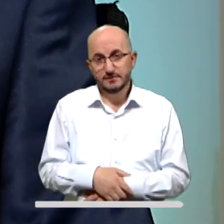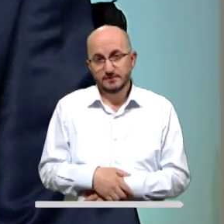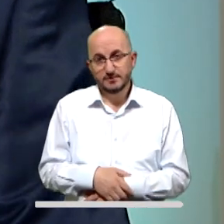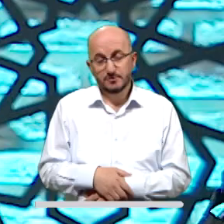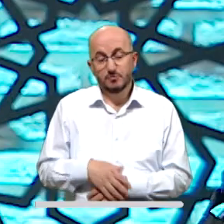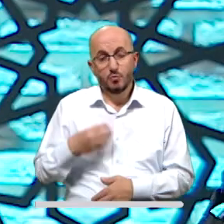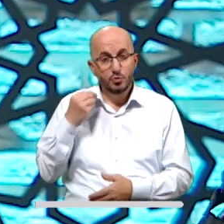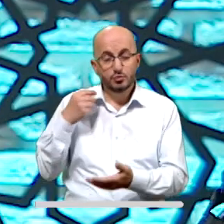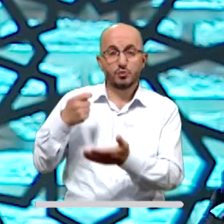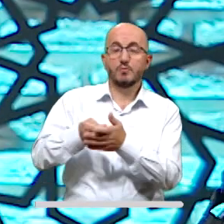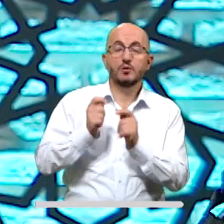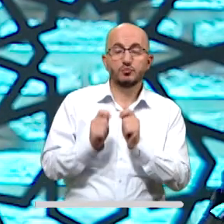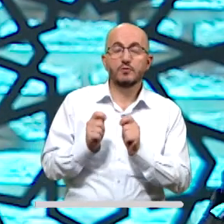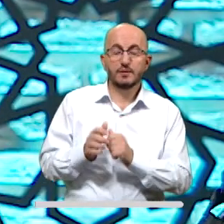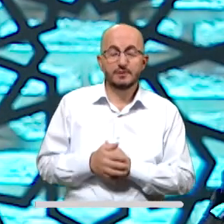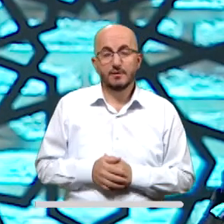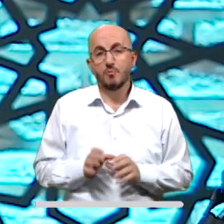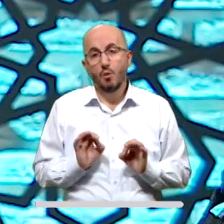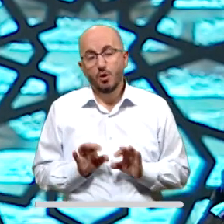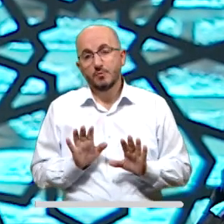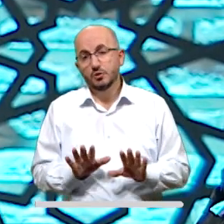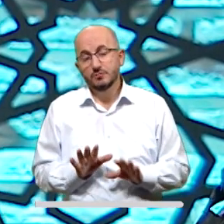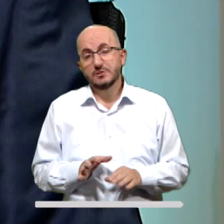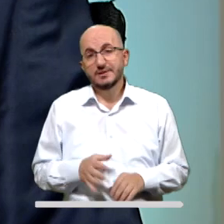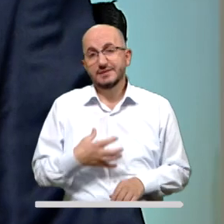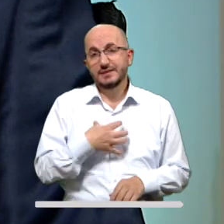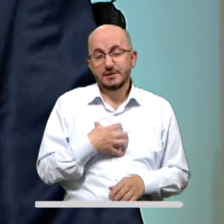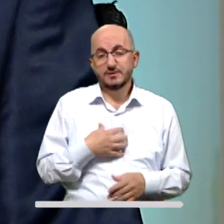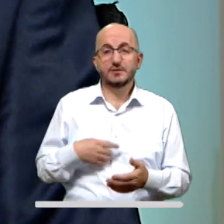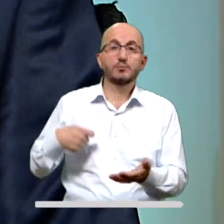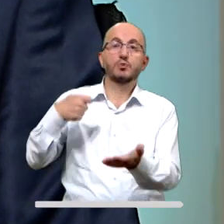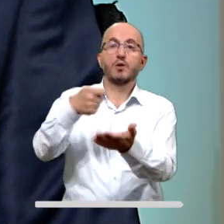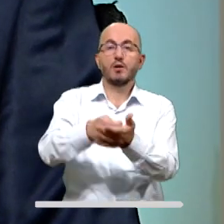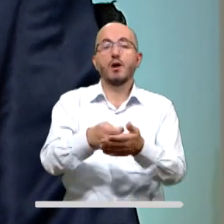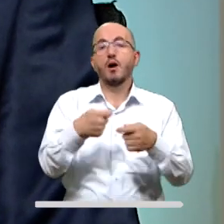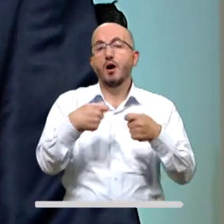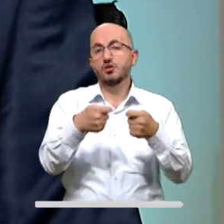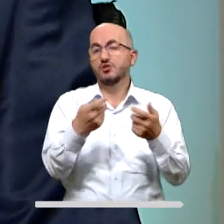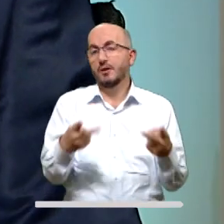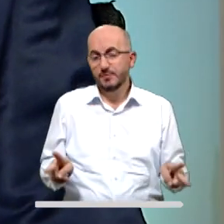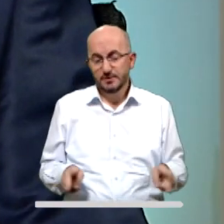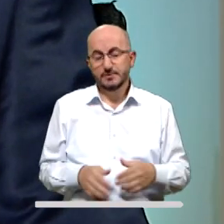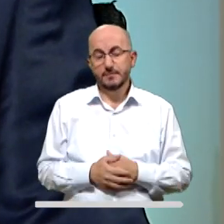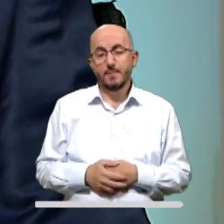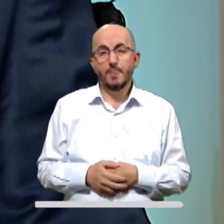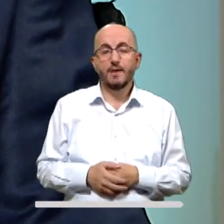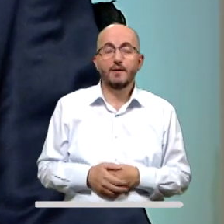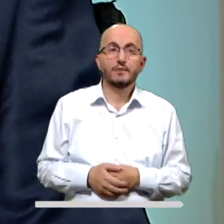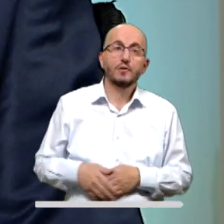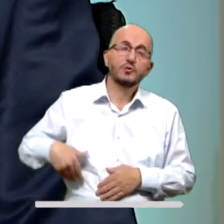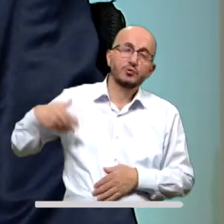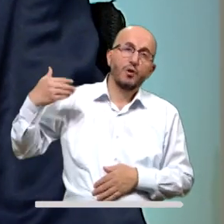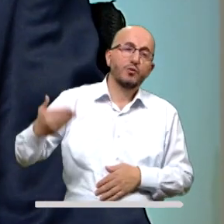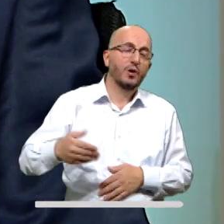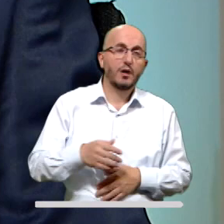işte borcunu ödemek zorundadır. Böyle bir durumdaysa zaten kendisi de bunu kullanabilir. Ha kendisi kullandı.